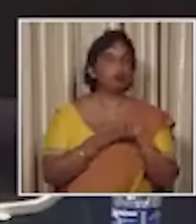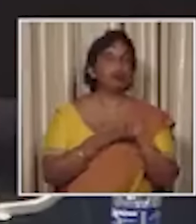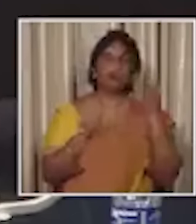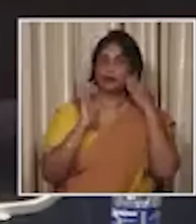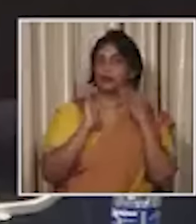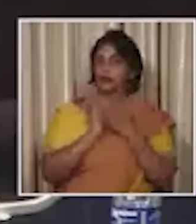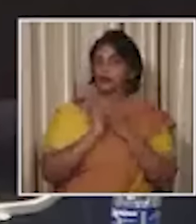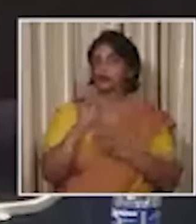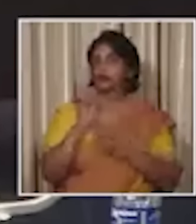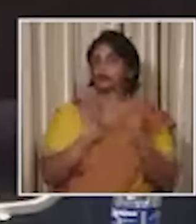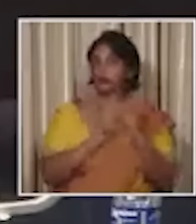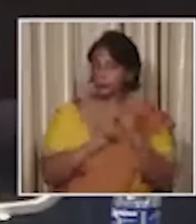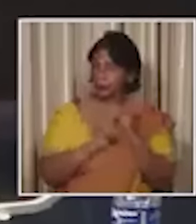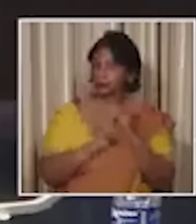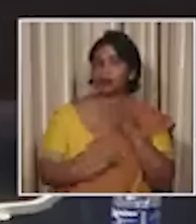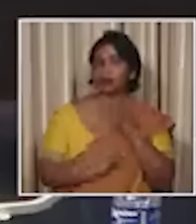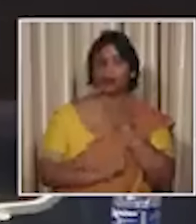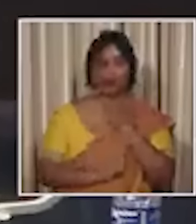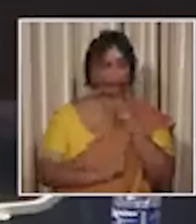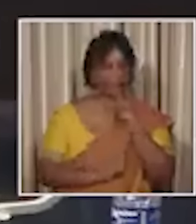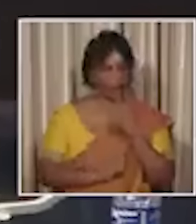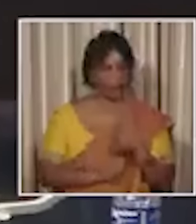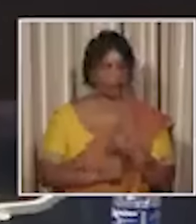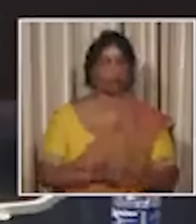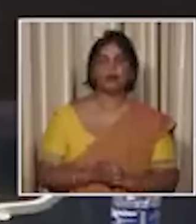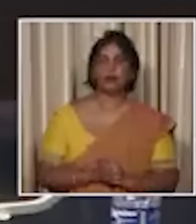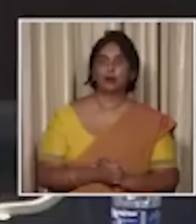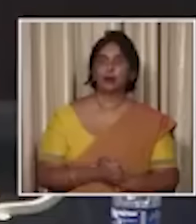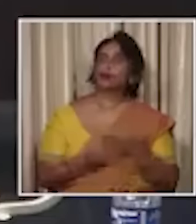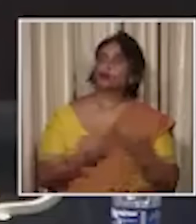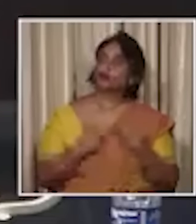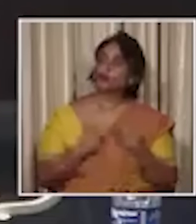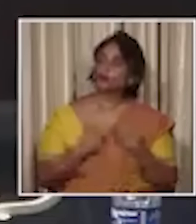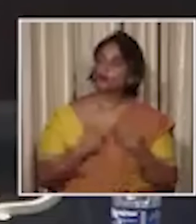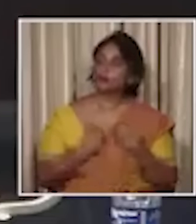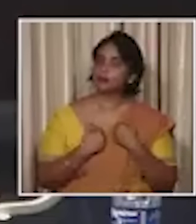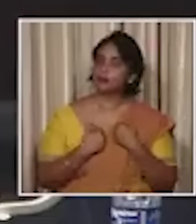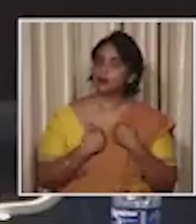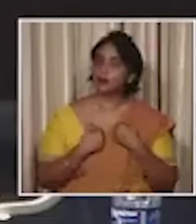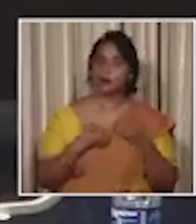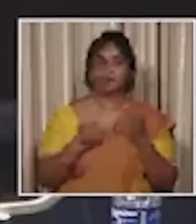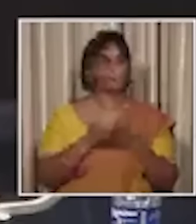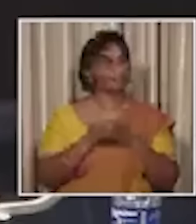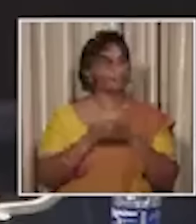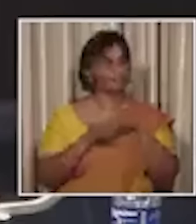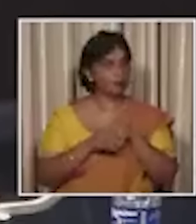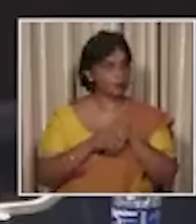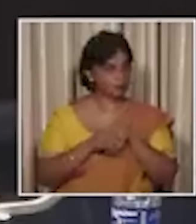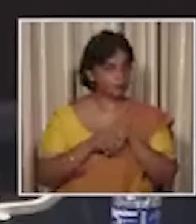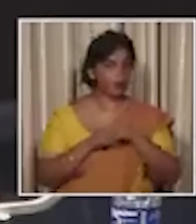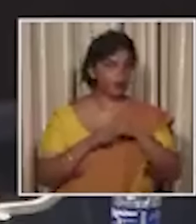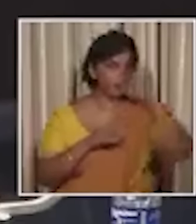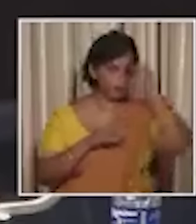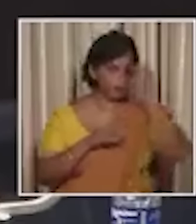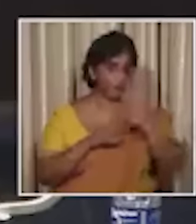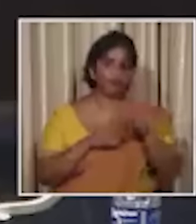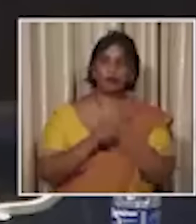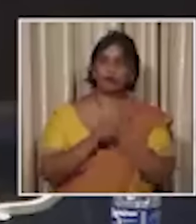மாதம் 7ஆம் தேதி எங்களுடைய கட்சியினுடைய தலைவர் கொழும்பிலே கைது செய்யப்பட்டார். அந்த சந்தர்ப்பத்திலே சபாநாயகரிடம் எங்களுடைய தலைவர் தொடர்பு கொண்டு